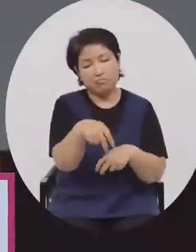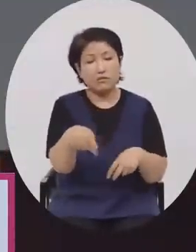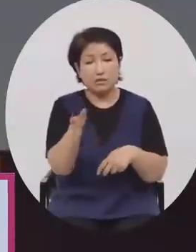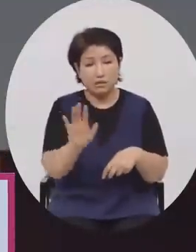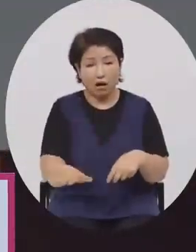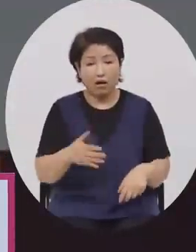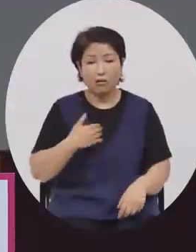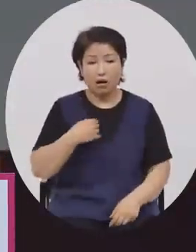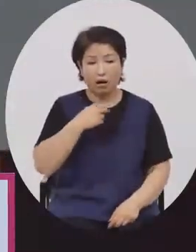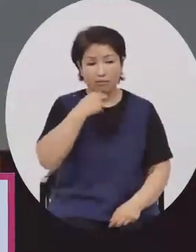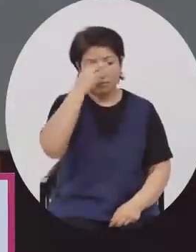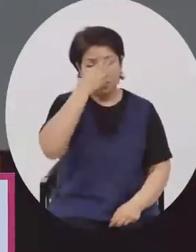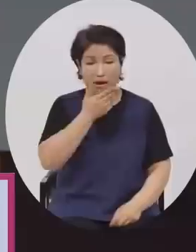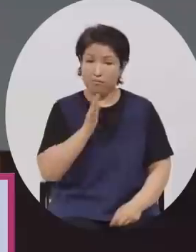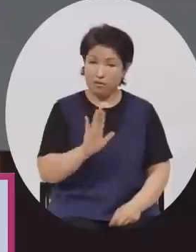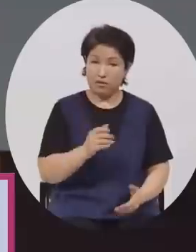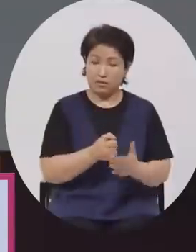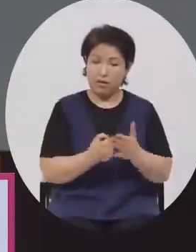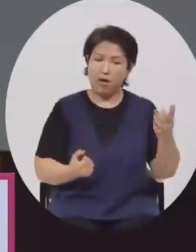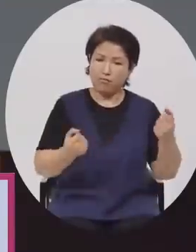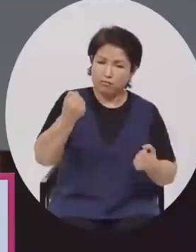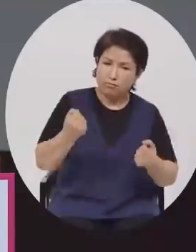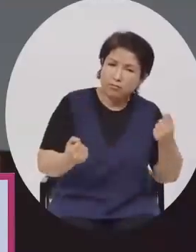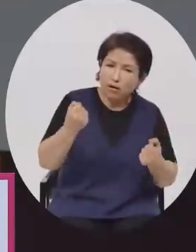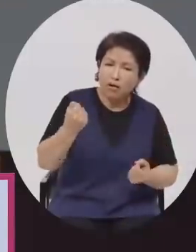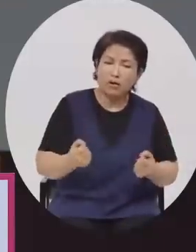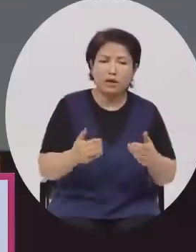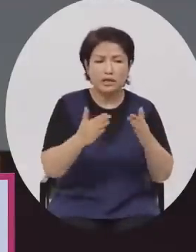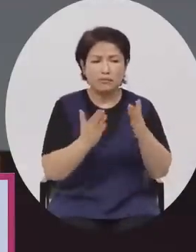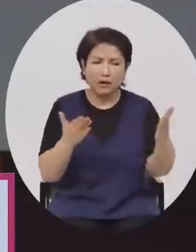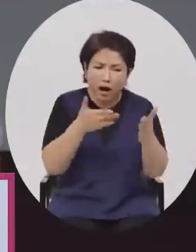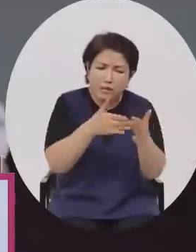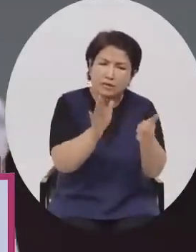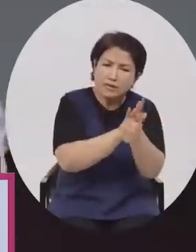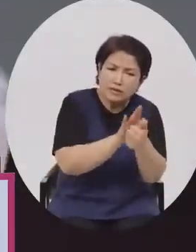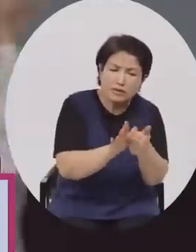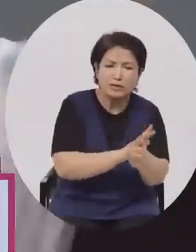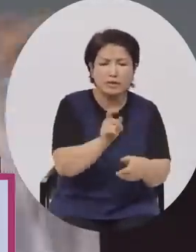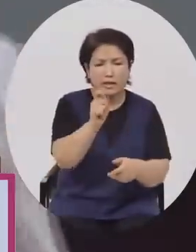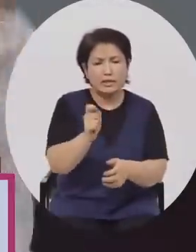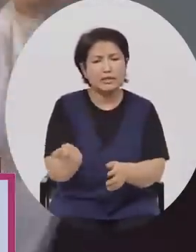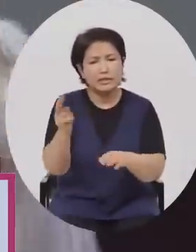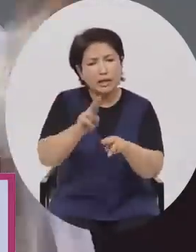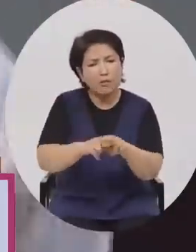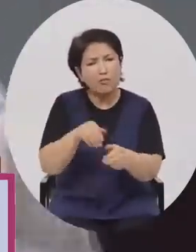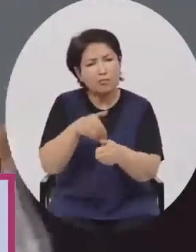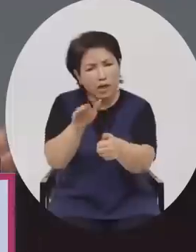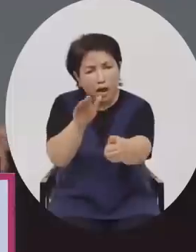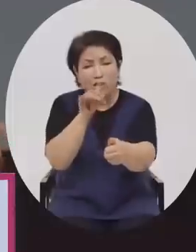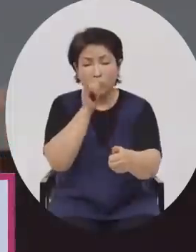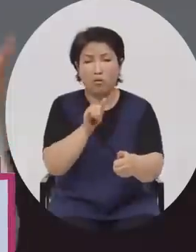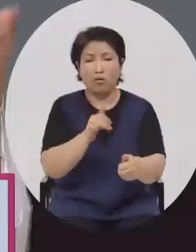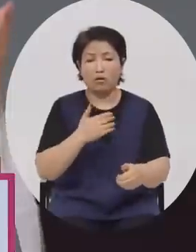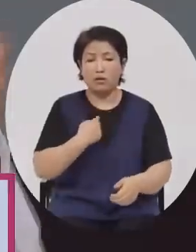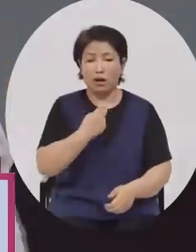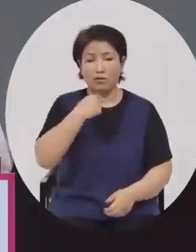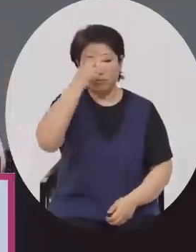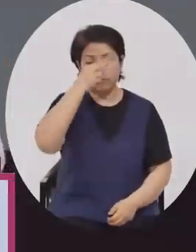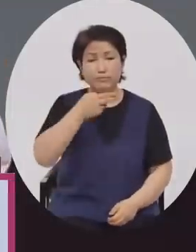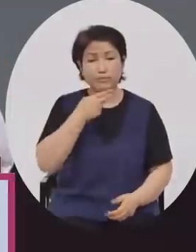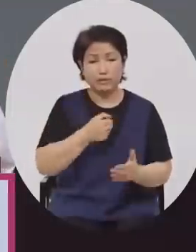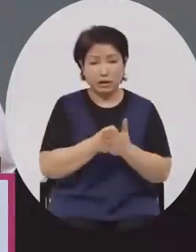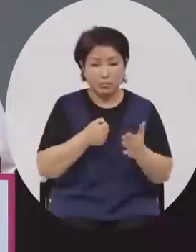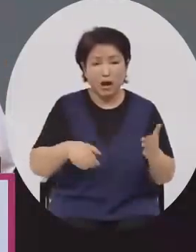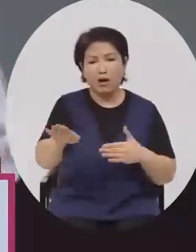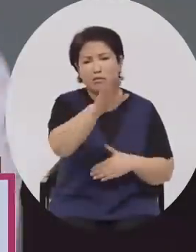하나 있으면 다 뭐 운전할 일 있으면 운전 내주고 보내줄 일 있으면 다 보내주고 택시 태워주고 다 멀쩡한 사람이 하나 있으니까 얼마나 편하게